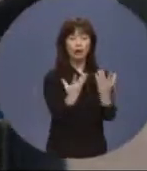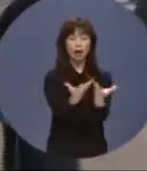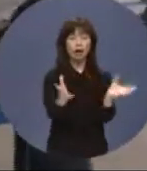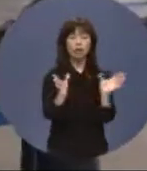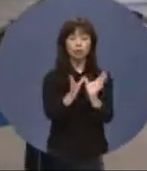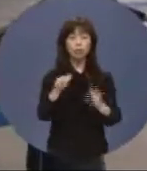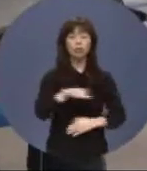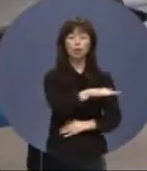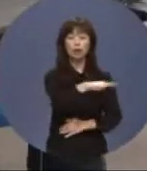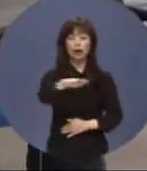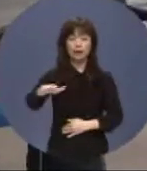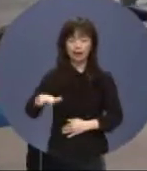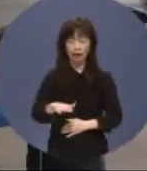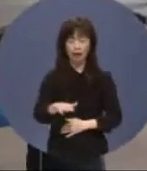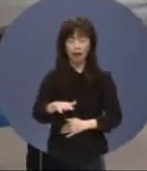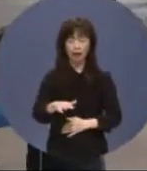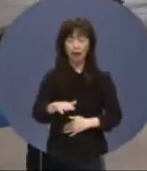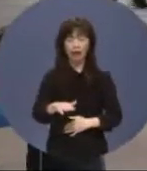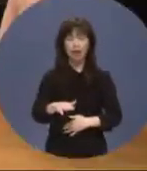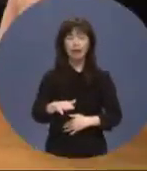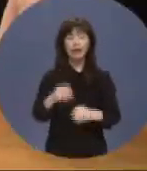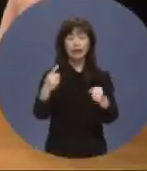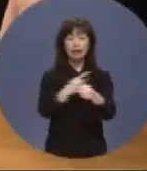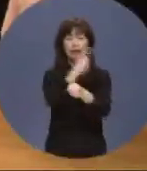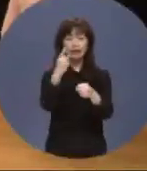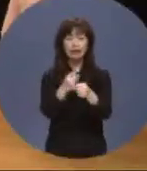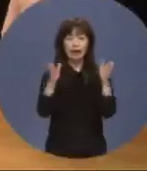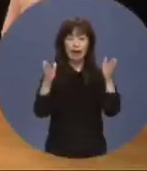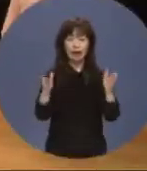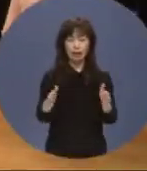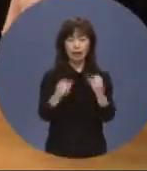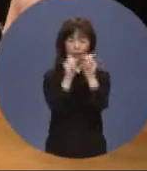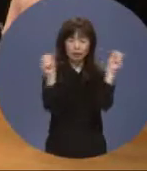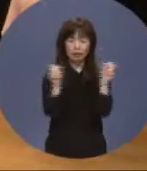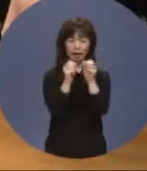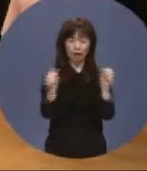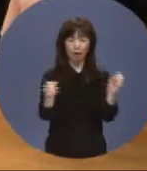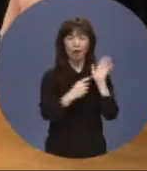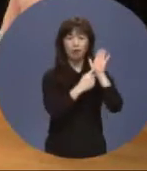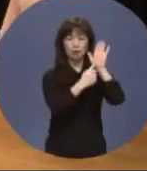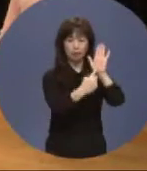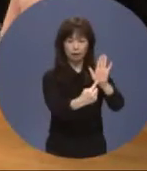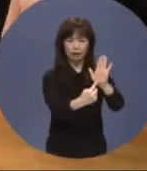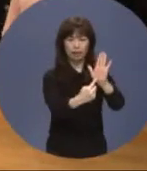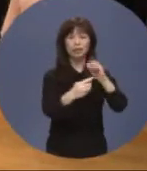ボランティアグループの皆さんが1年間の成果を披露しました。